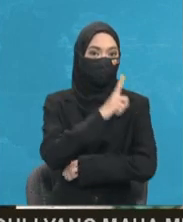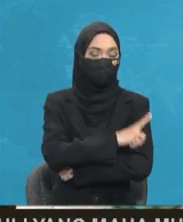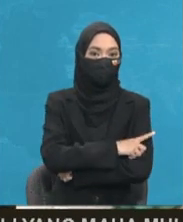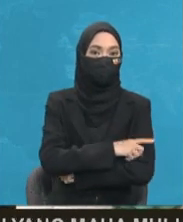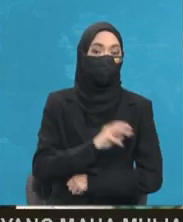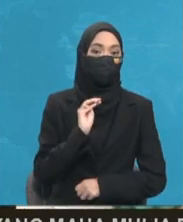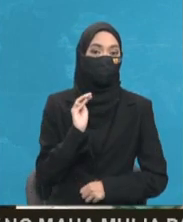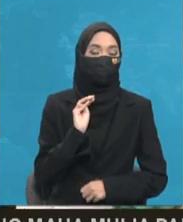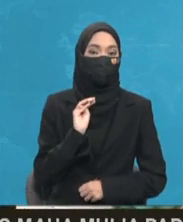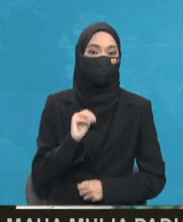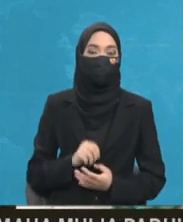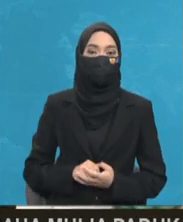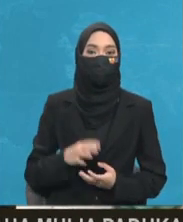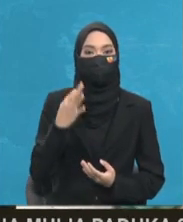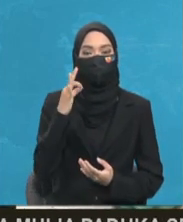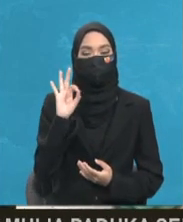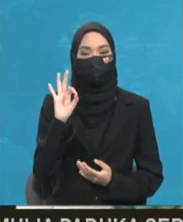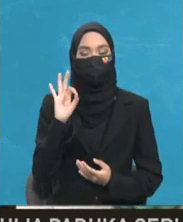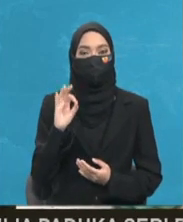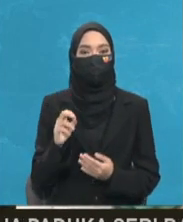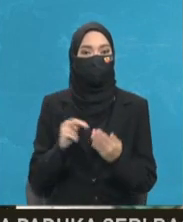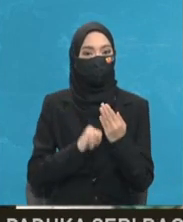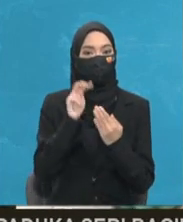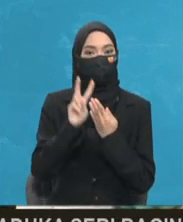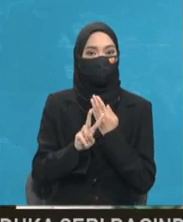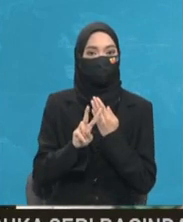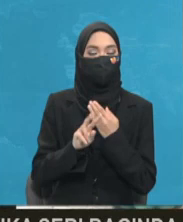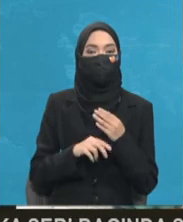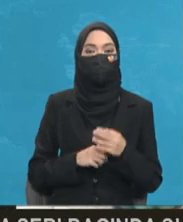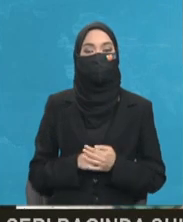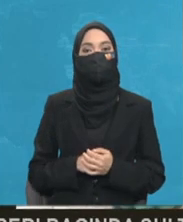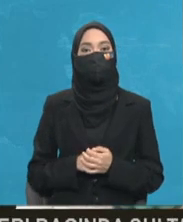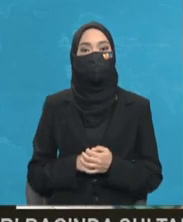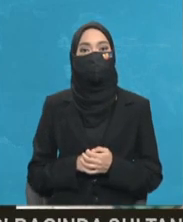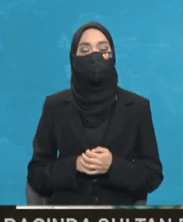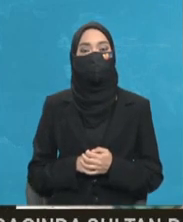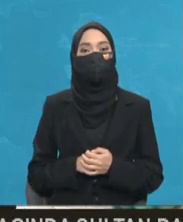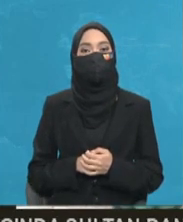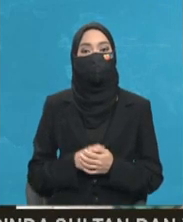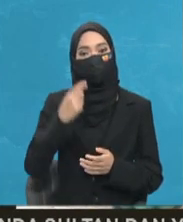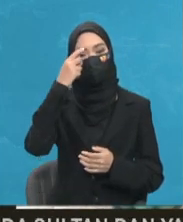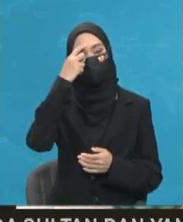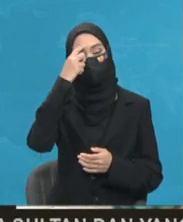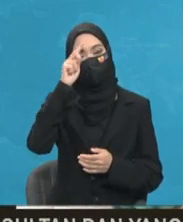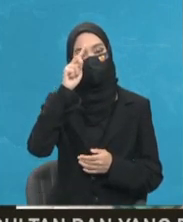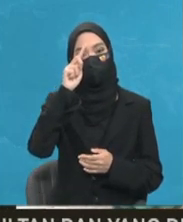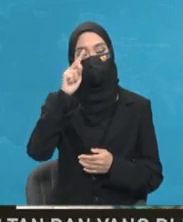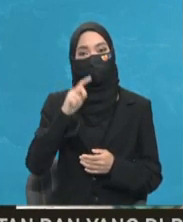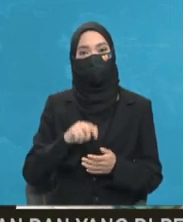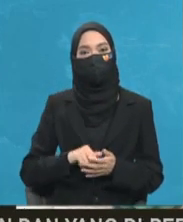19 hari bulan November 2021 bagi perkara-perkara berikut